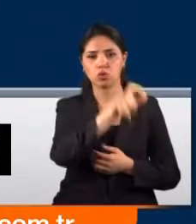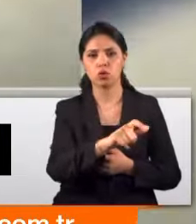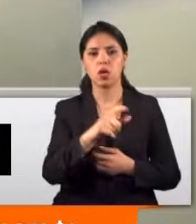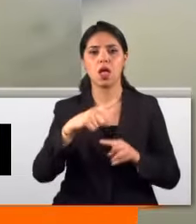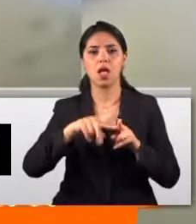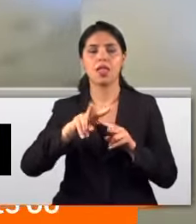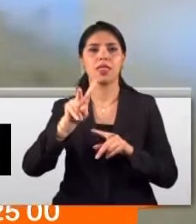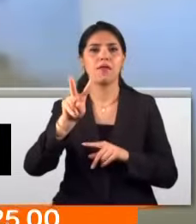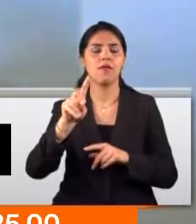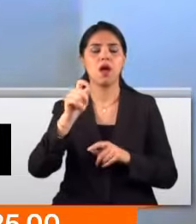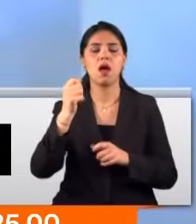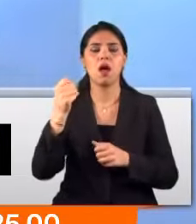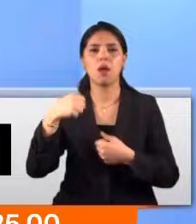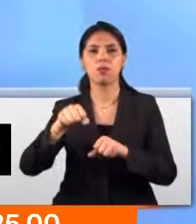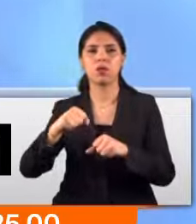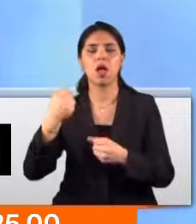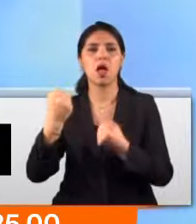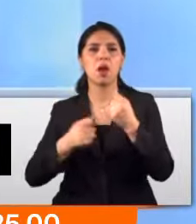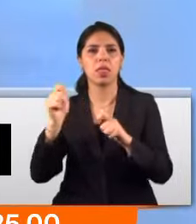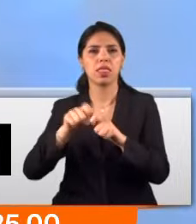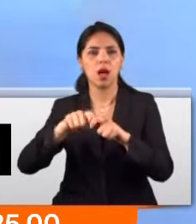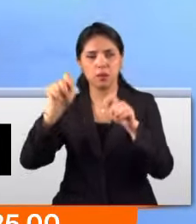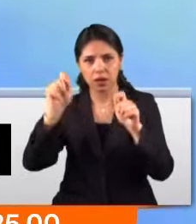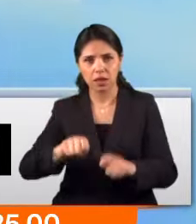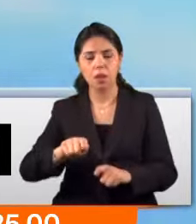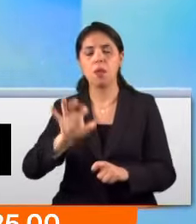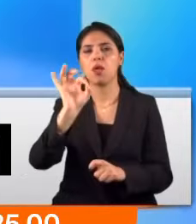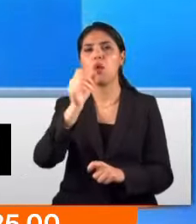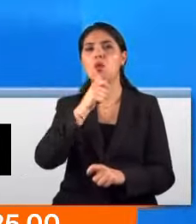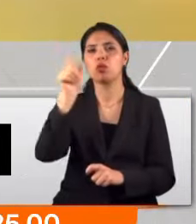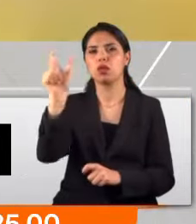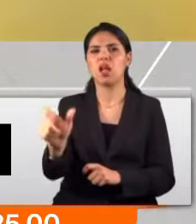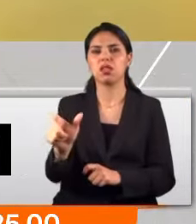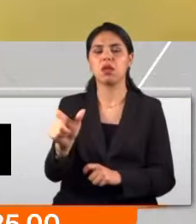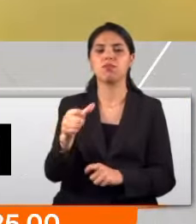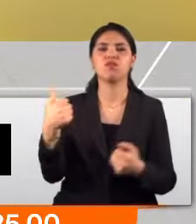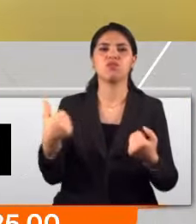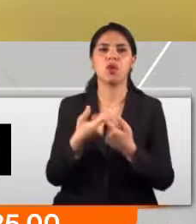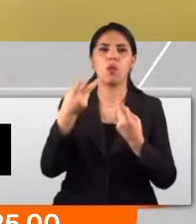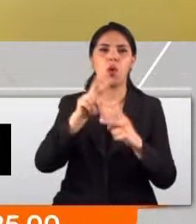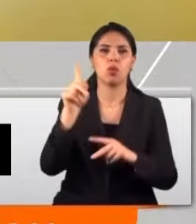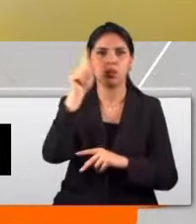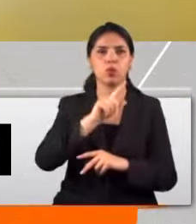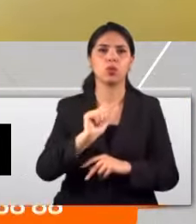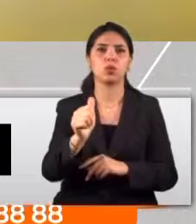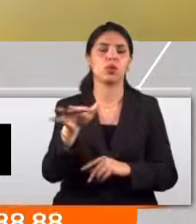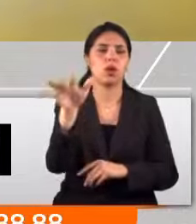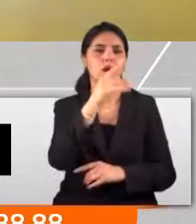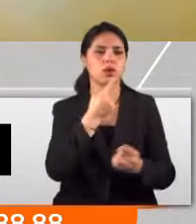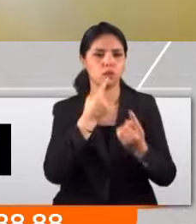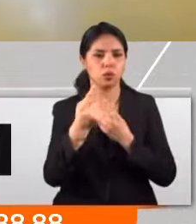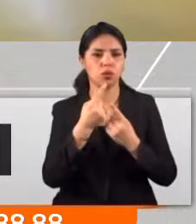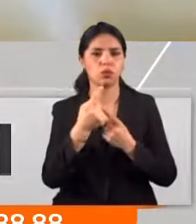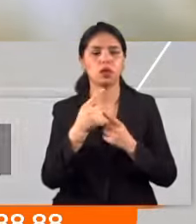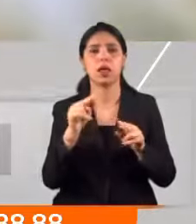tamir eden Oğuz Murat Acı'ya çarparak hayattan koparışını konuştu. Kemerburgaz yolundaki o feci kazanın üzerinden